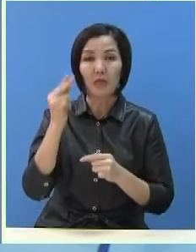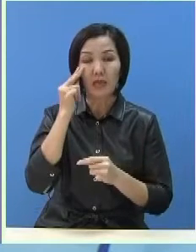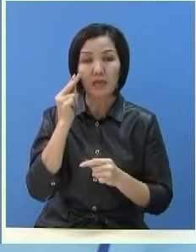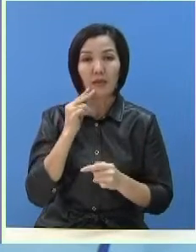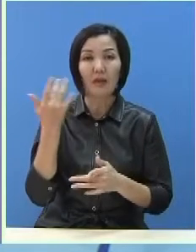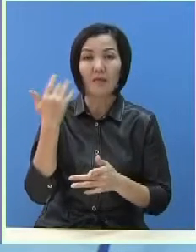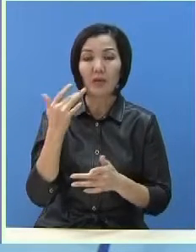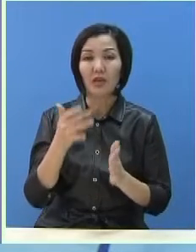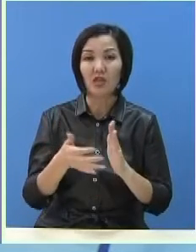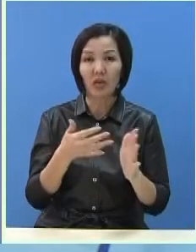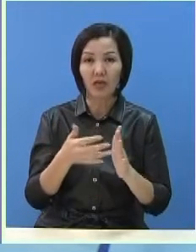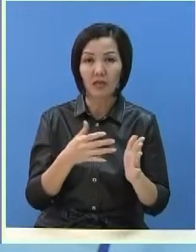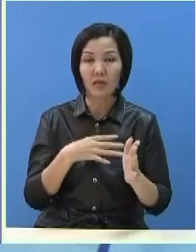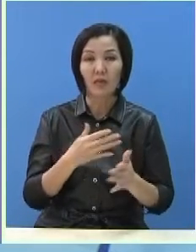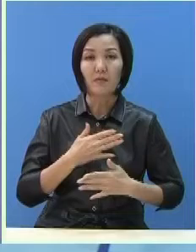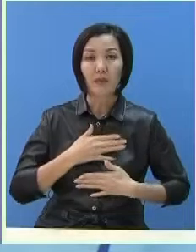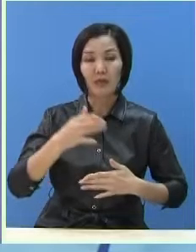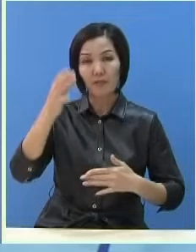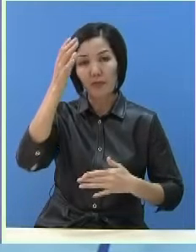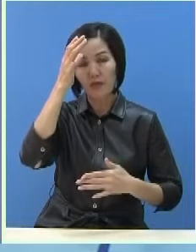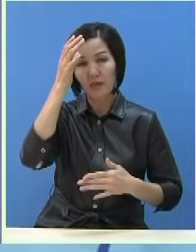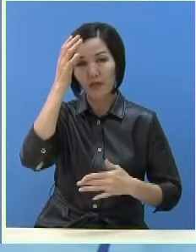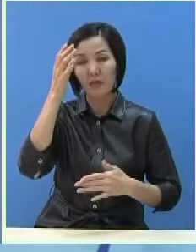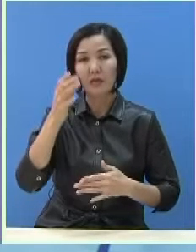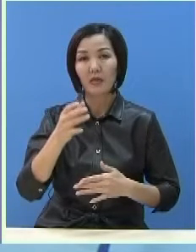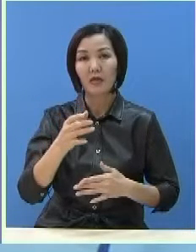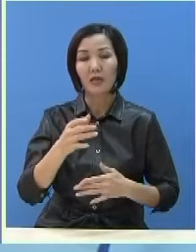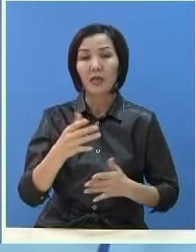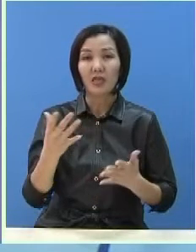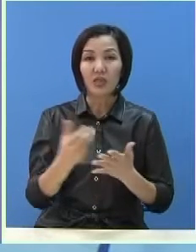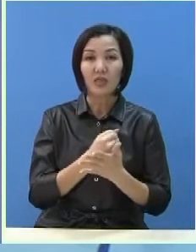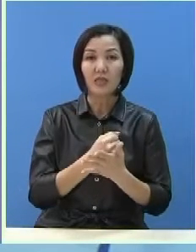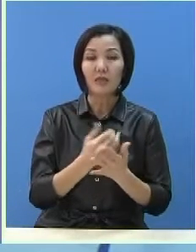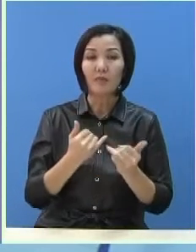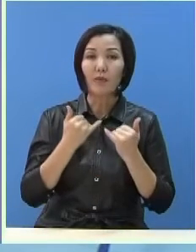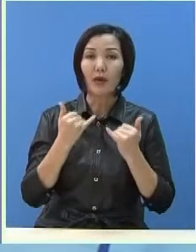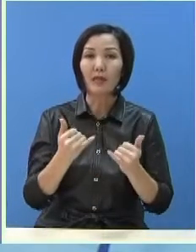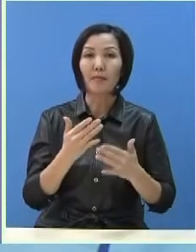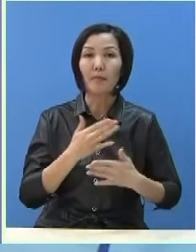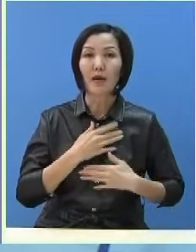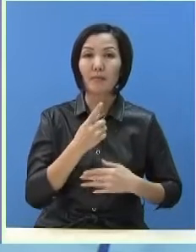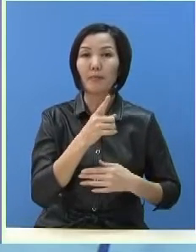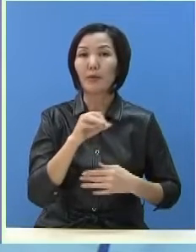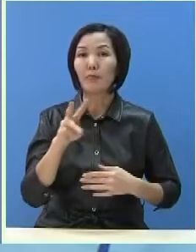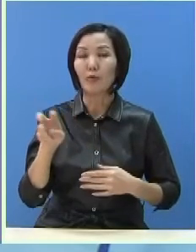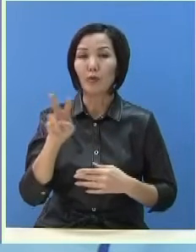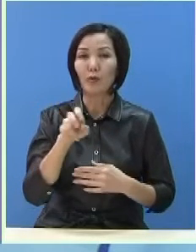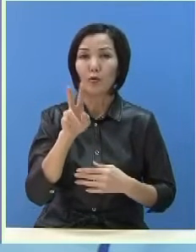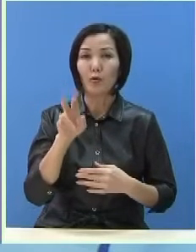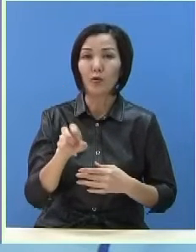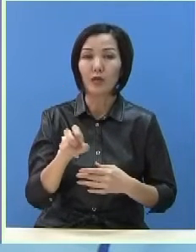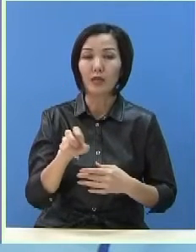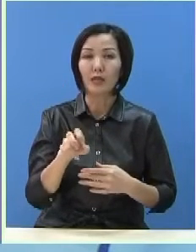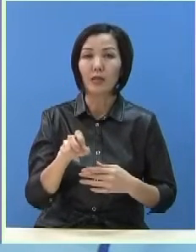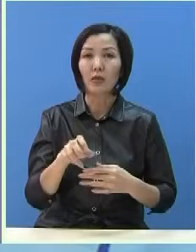кезде не үшін шақырды дейді. Менің білімімді, менің жаңағы ғылымдағы жетістігімді бағалап, маған 1 миллион долларға дейді үлкен лаборатория